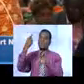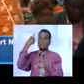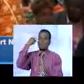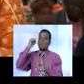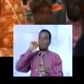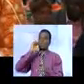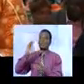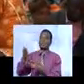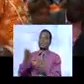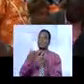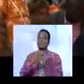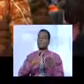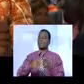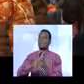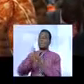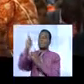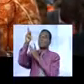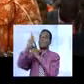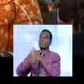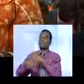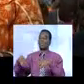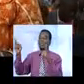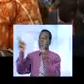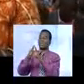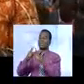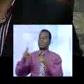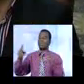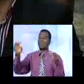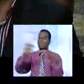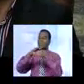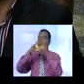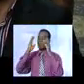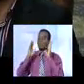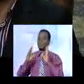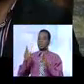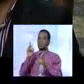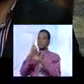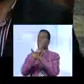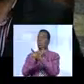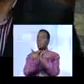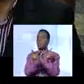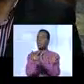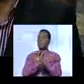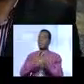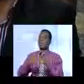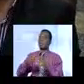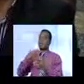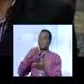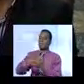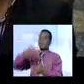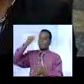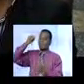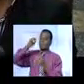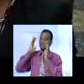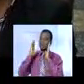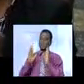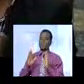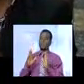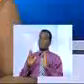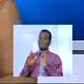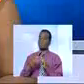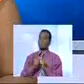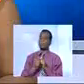femmes porteuses de projets de rencontrer des partenaires au développement et des bailleurs de fonds.